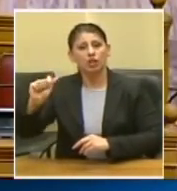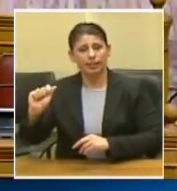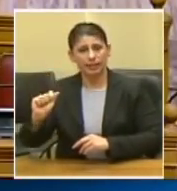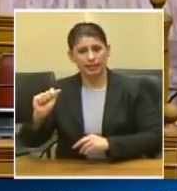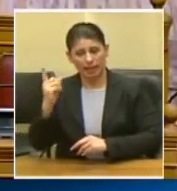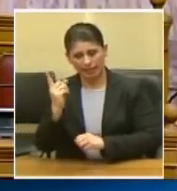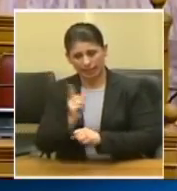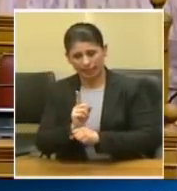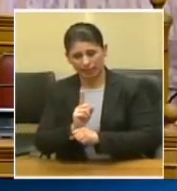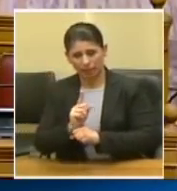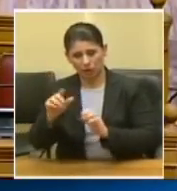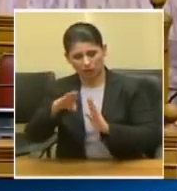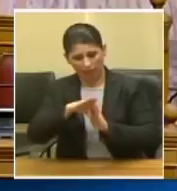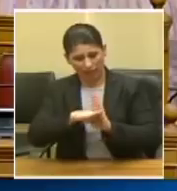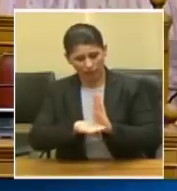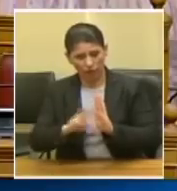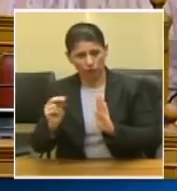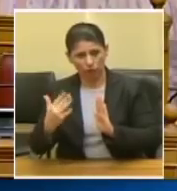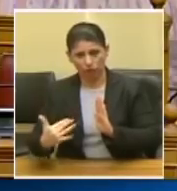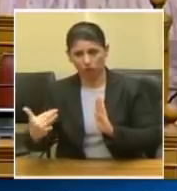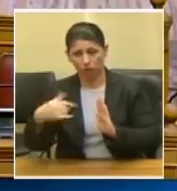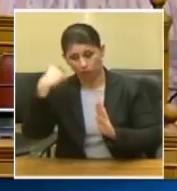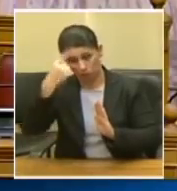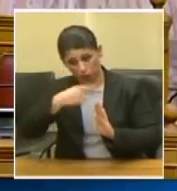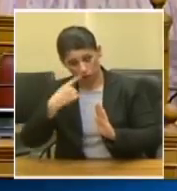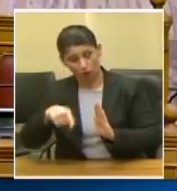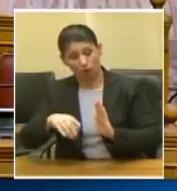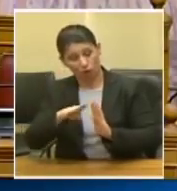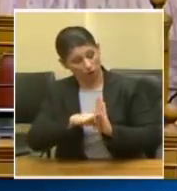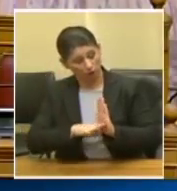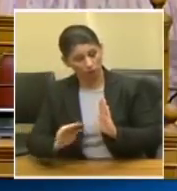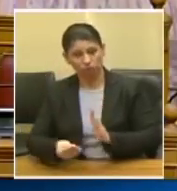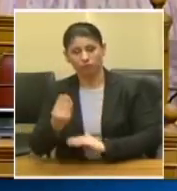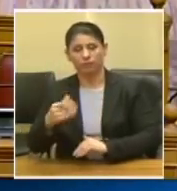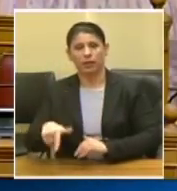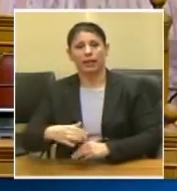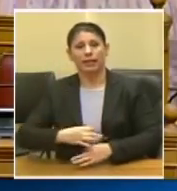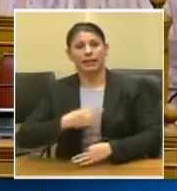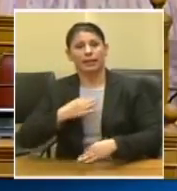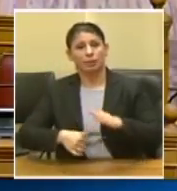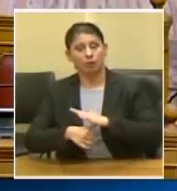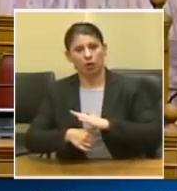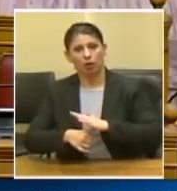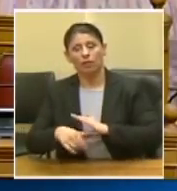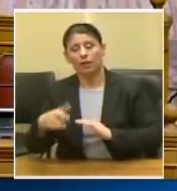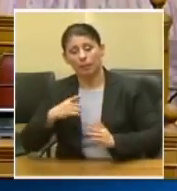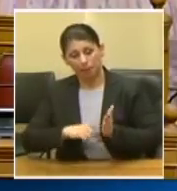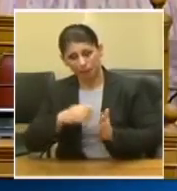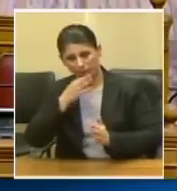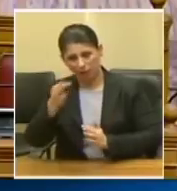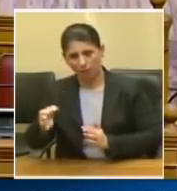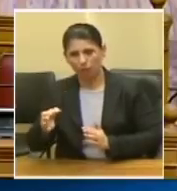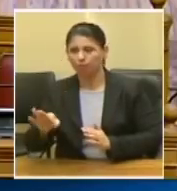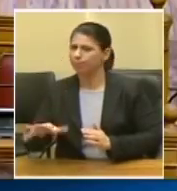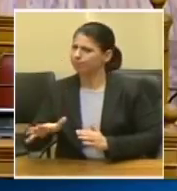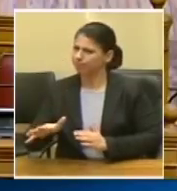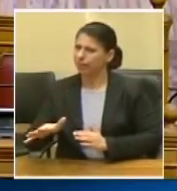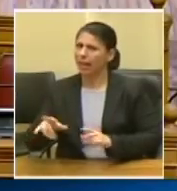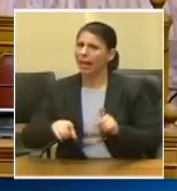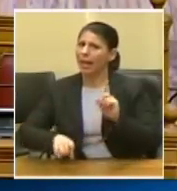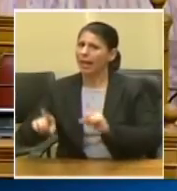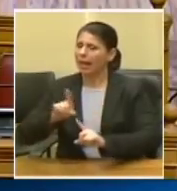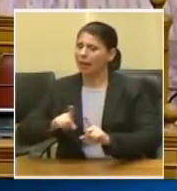επί προσωπικού από τον κανονισμό. Κύριε Πρόεδρε, πρέπει να πω το εξής. Προφανώς κάποιοι συνάδελφοι, όπως προλαλήσασα συνάδελφος, δεν έχουν κατανοήσει